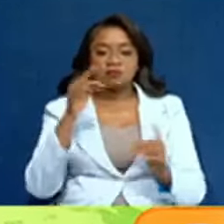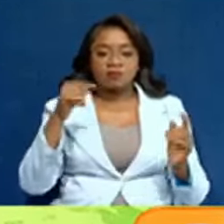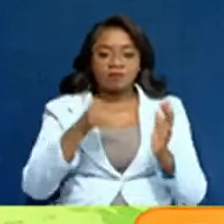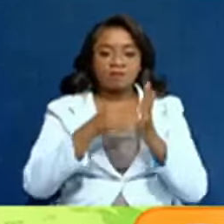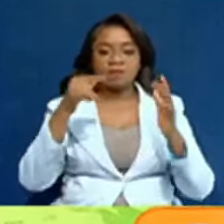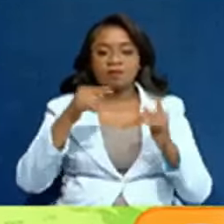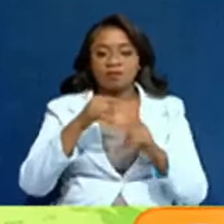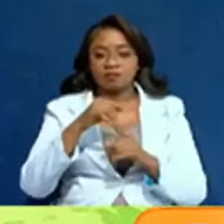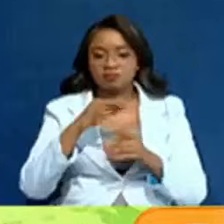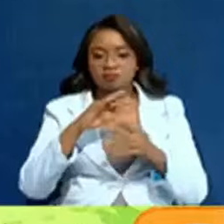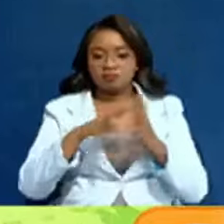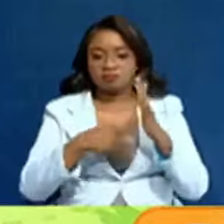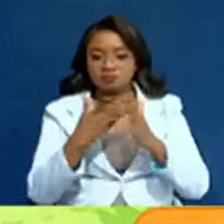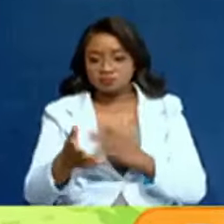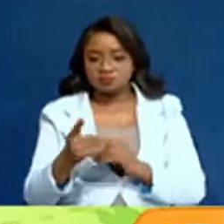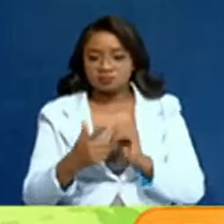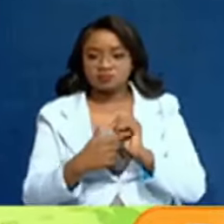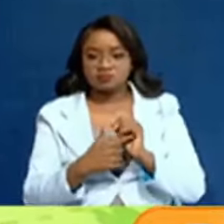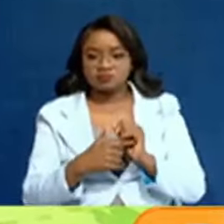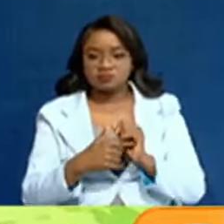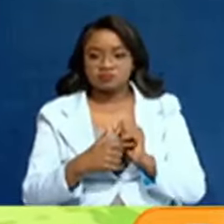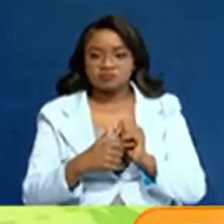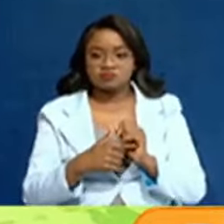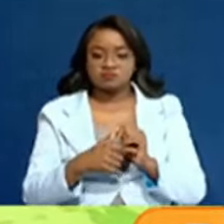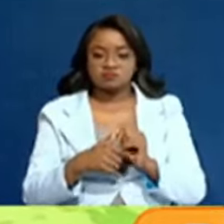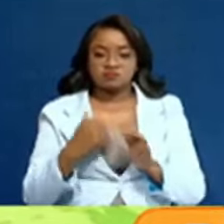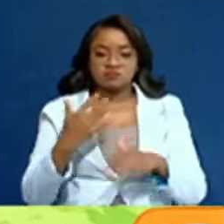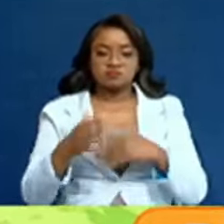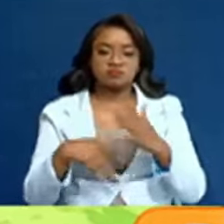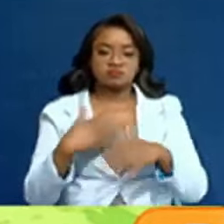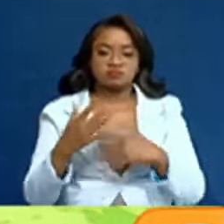traced to double before they were switched off.